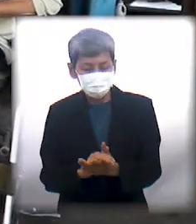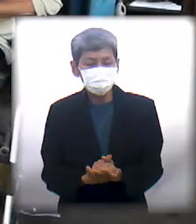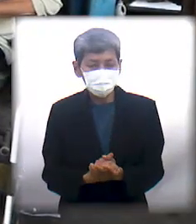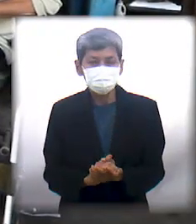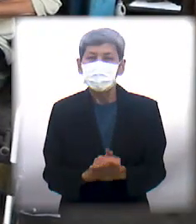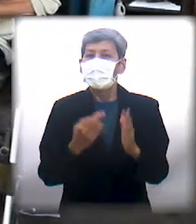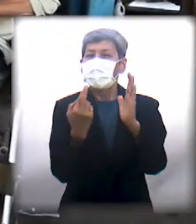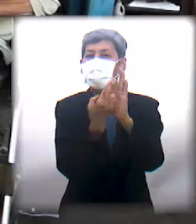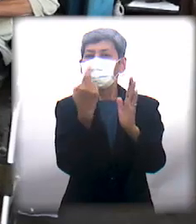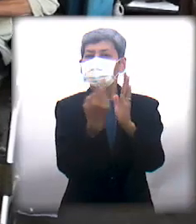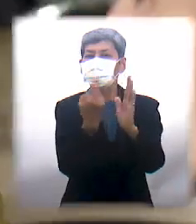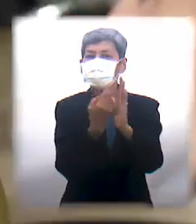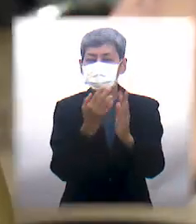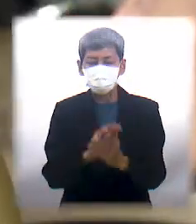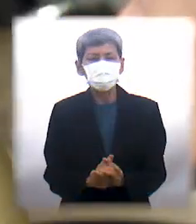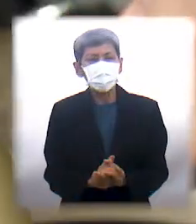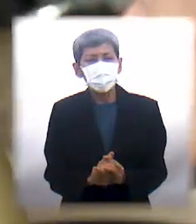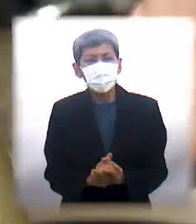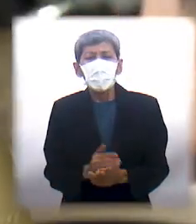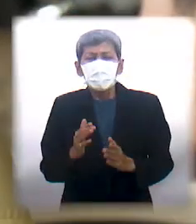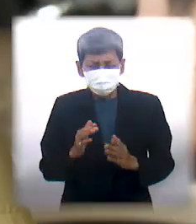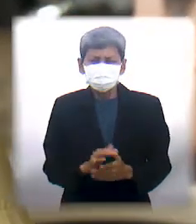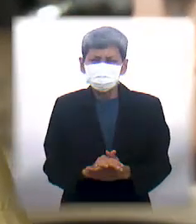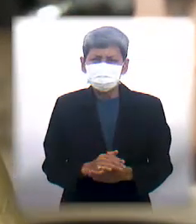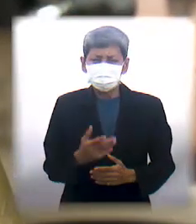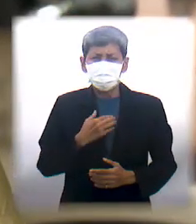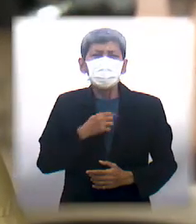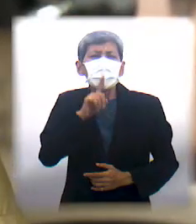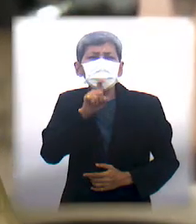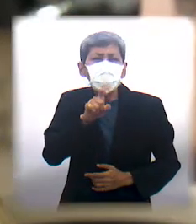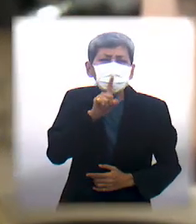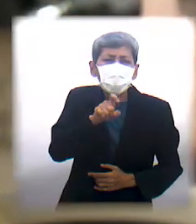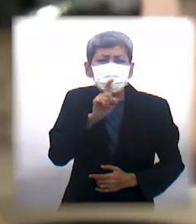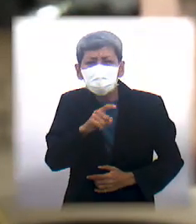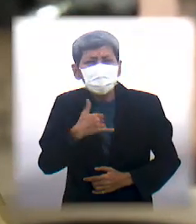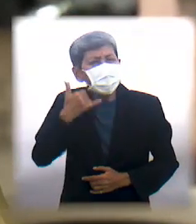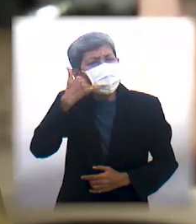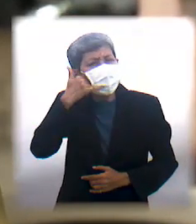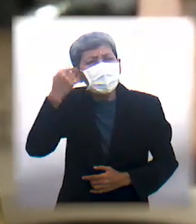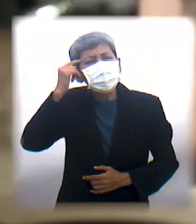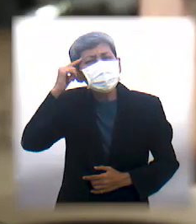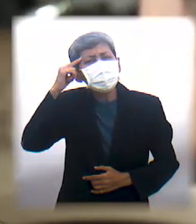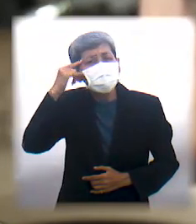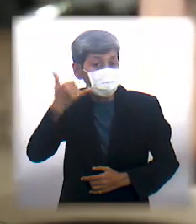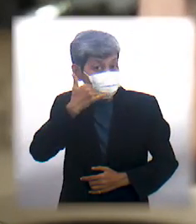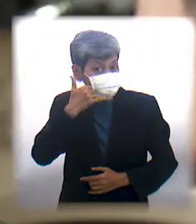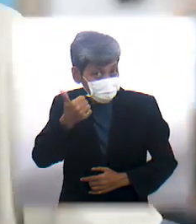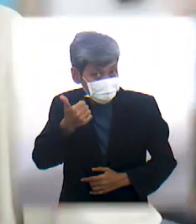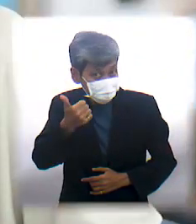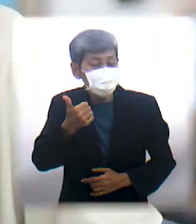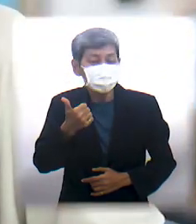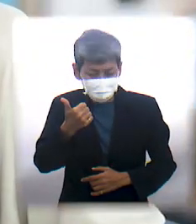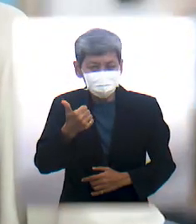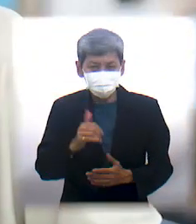จังหวัดราชบุรีครับ ถ้ามีคนบอกว่าเดี๋ยวถามทางหน่อยค่ะมาไม่ถูกขอเบอร์โทรได้ไหมคะ